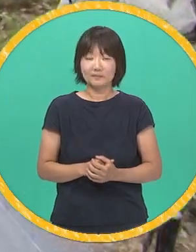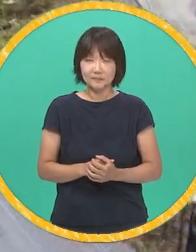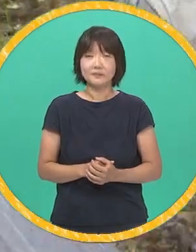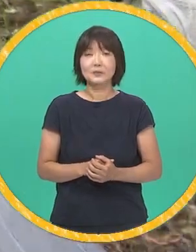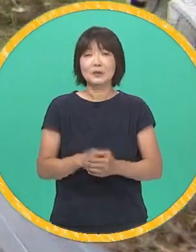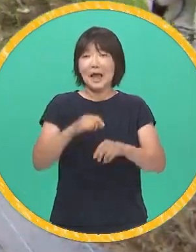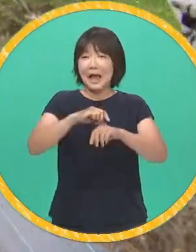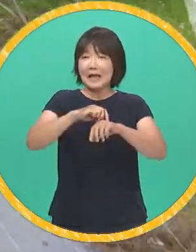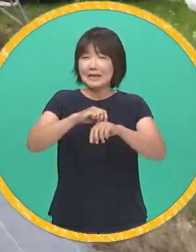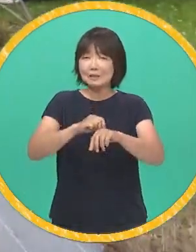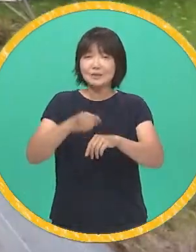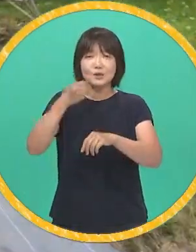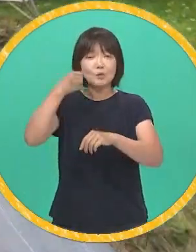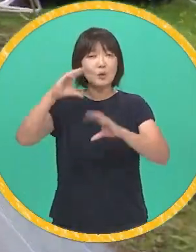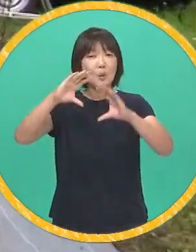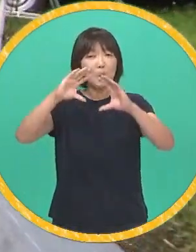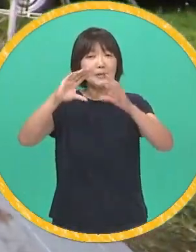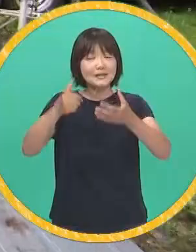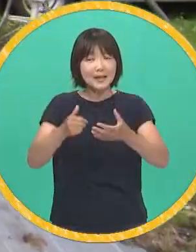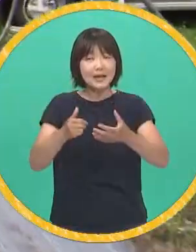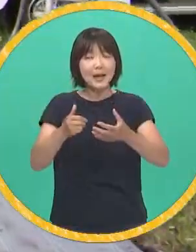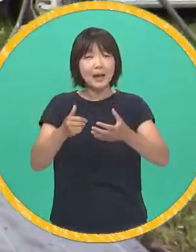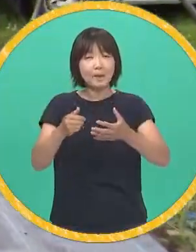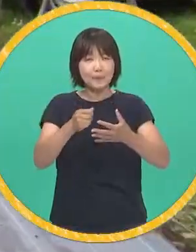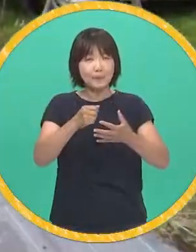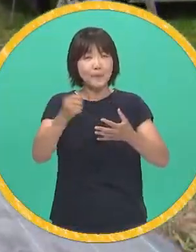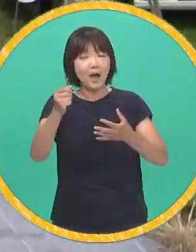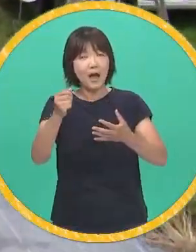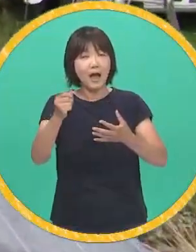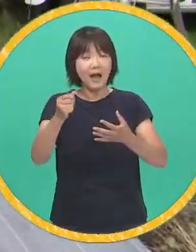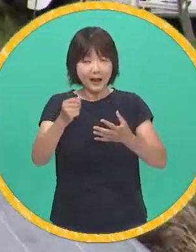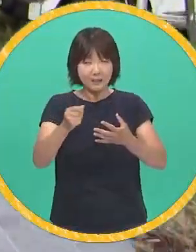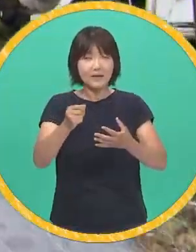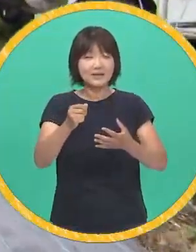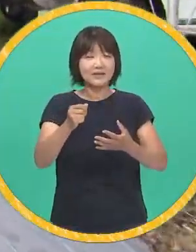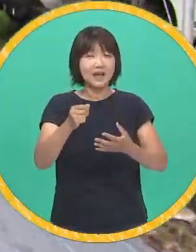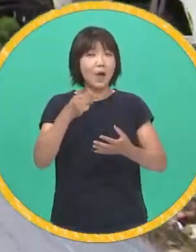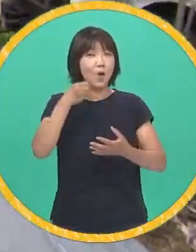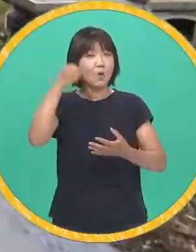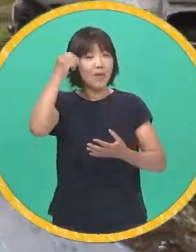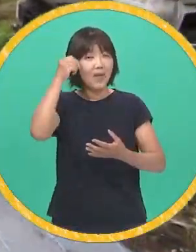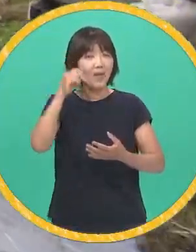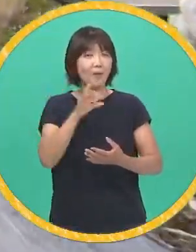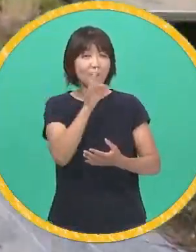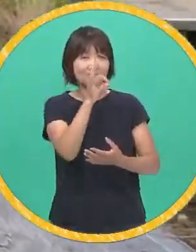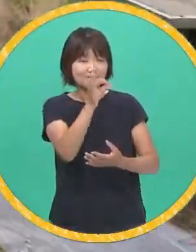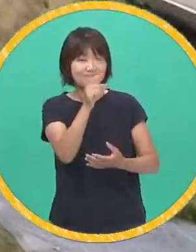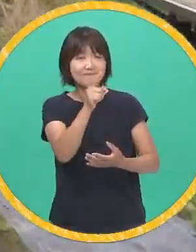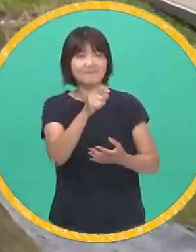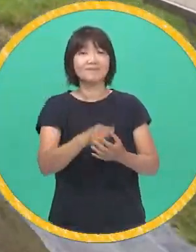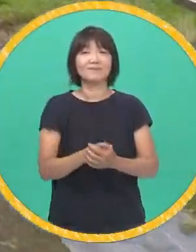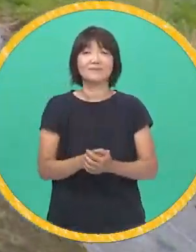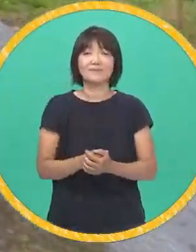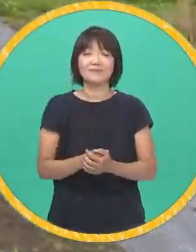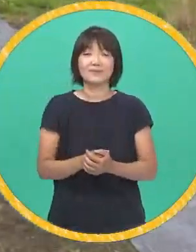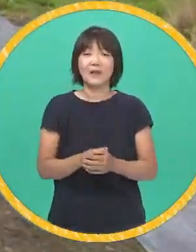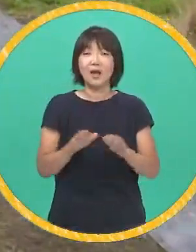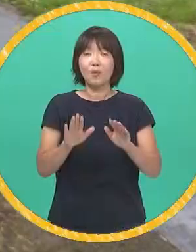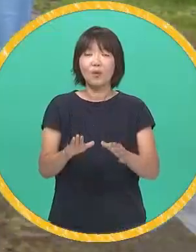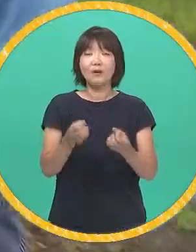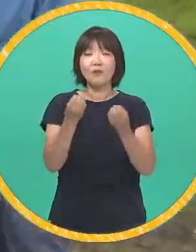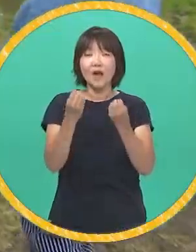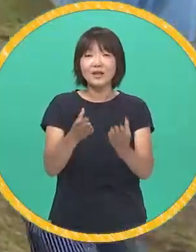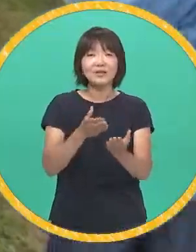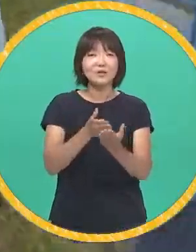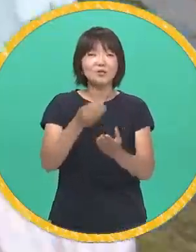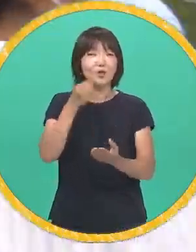そんな厳しい梅の世界を勝ち抜いた選ばれし梅投稿体名こちらが今回の政変